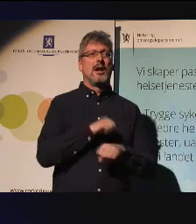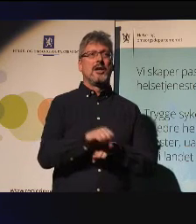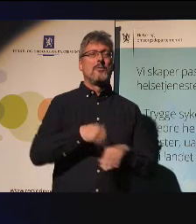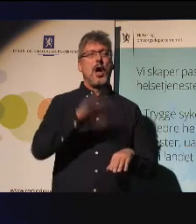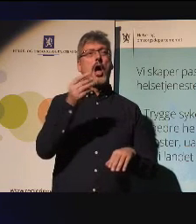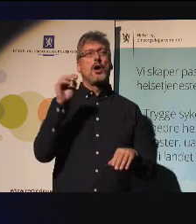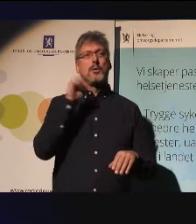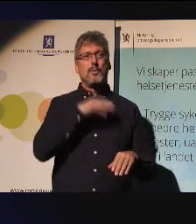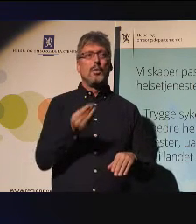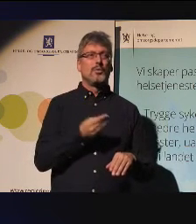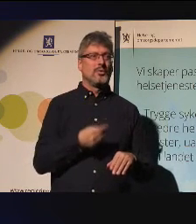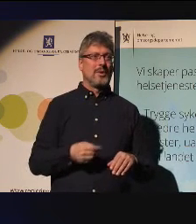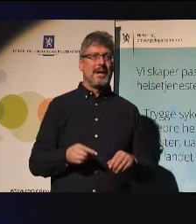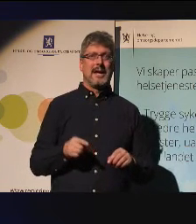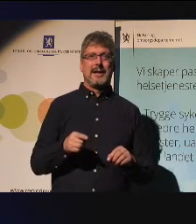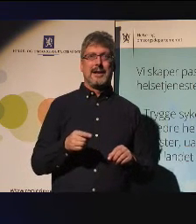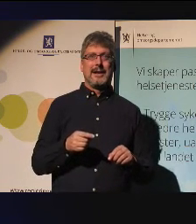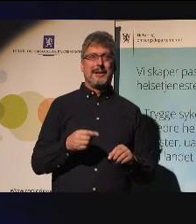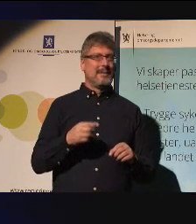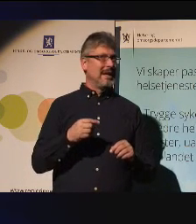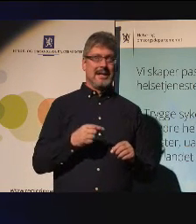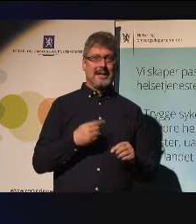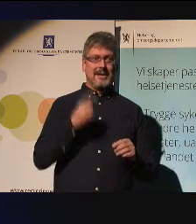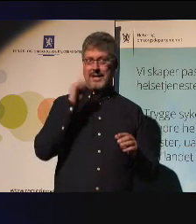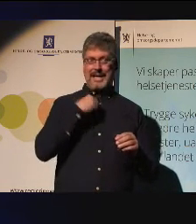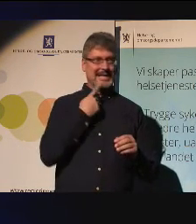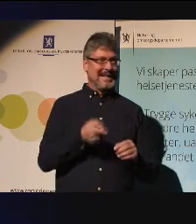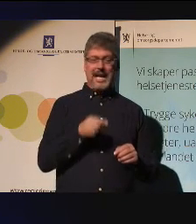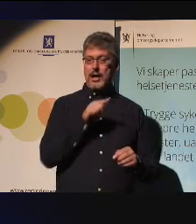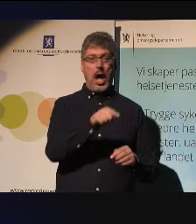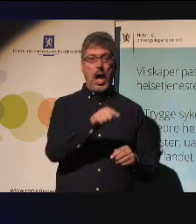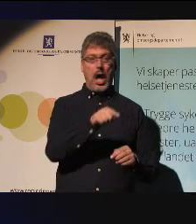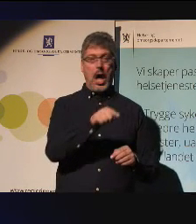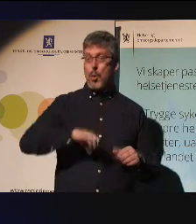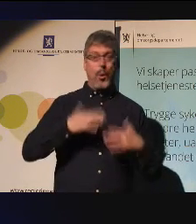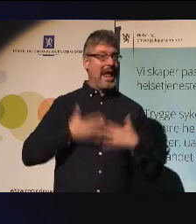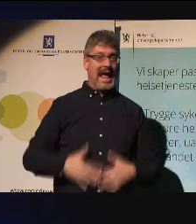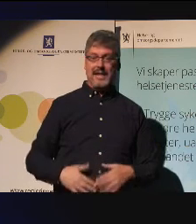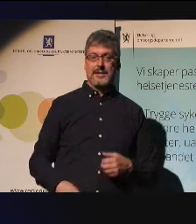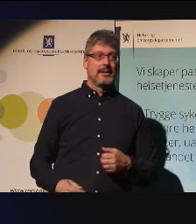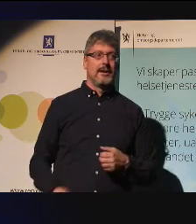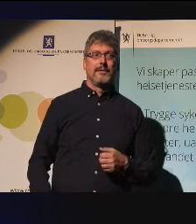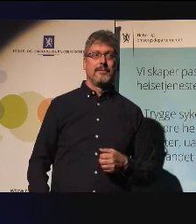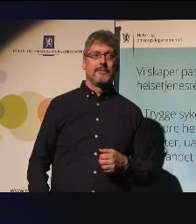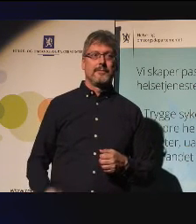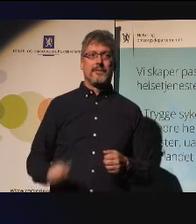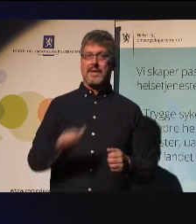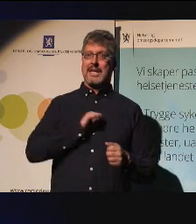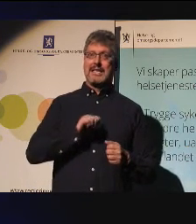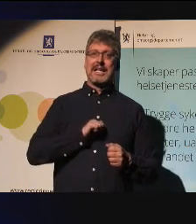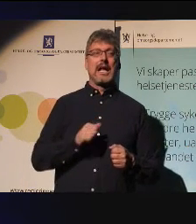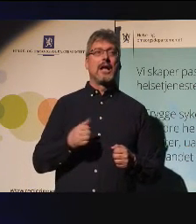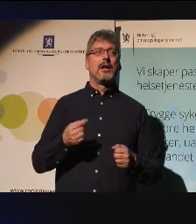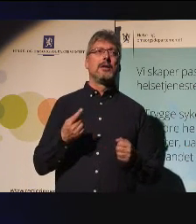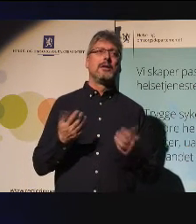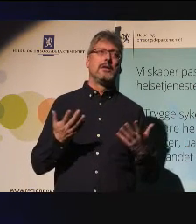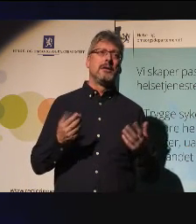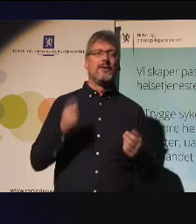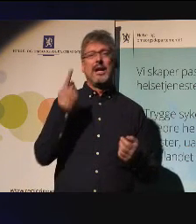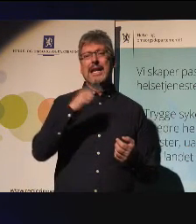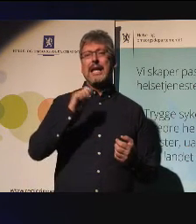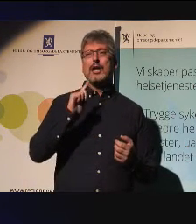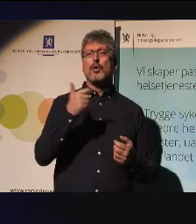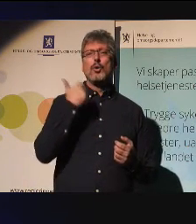sånn, men det kunne ikke falle meg inn og si at han hadde dårlig helse. Og jeg selv har vært uheldig for 10-12 år